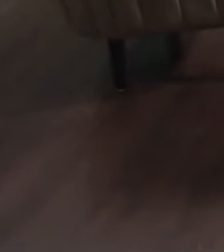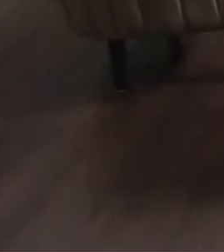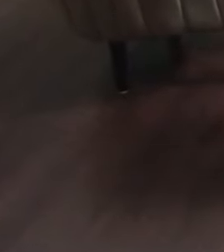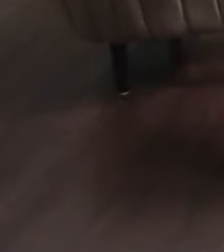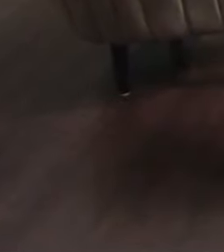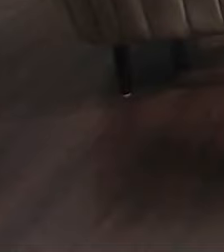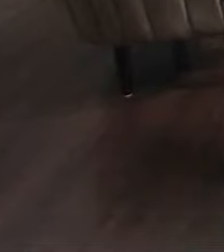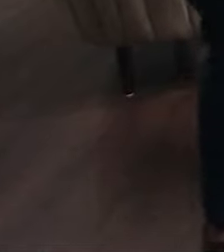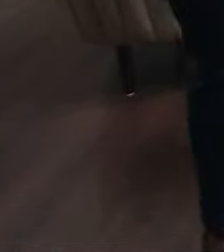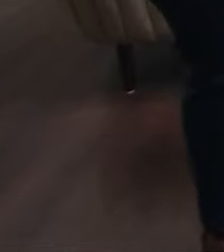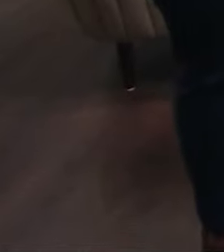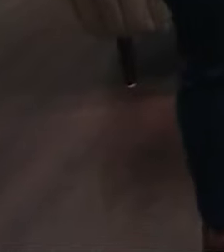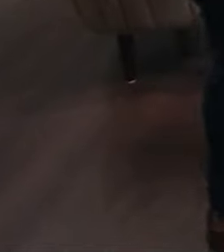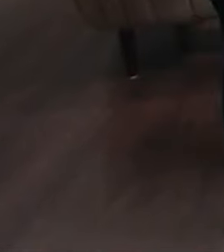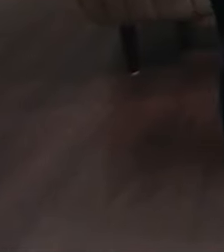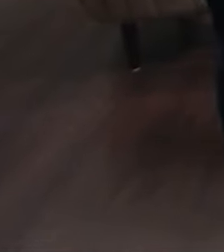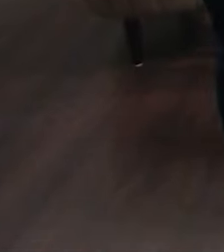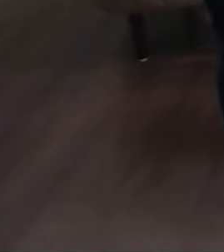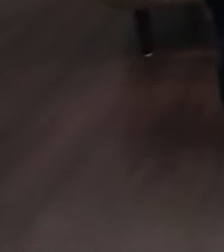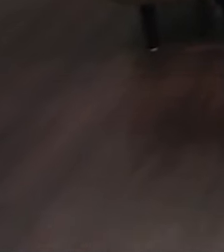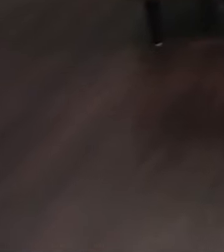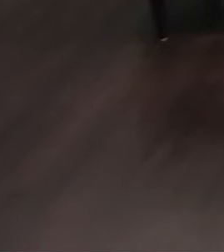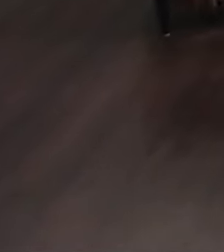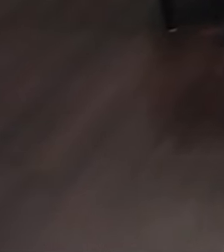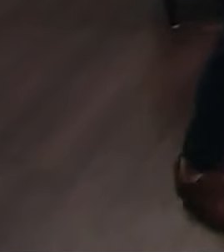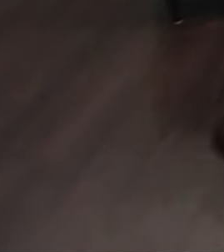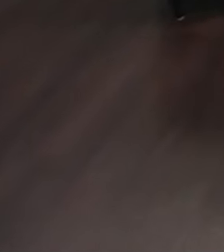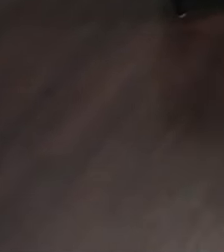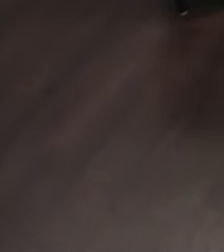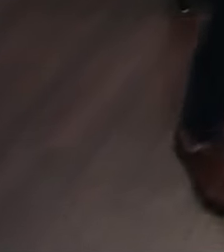اقف كده تمام شغال معايا يلا هتشغل اغنية